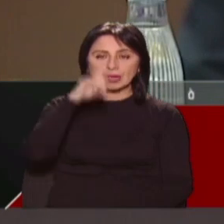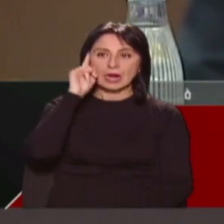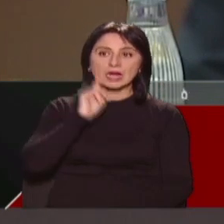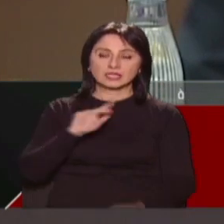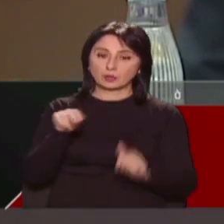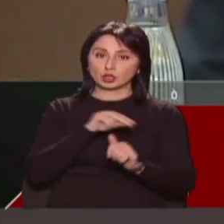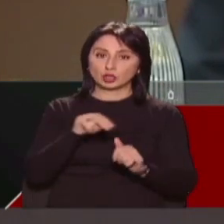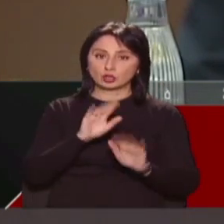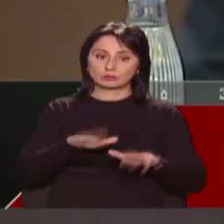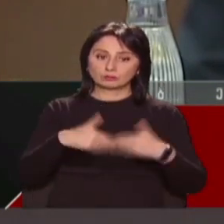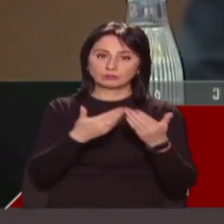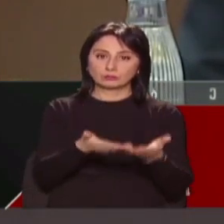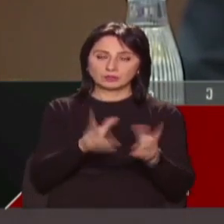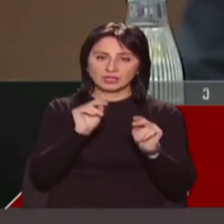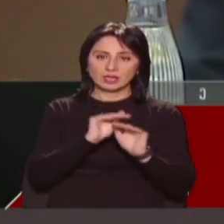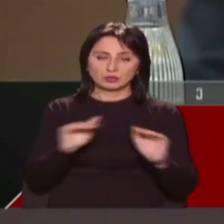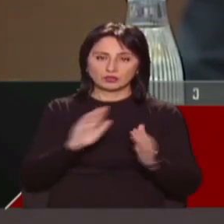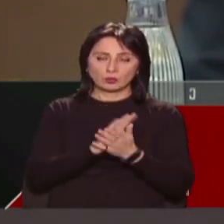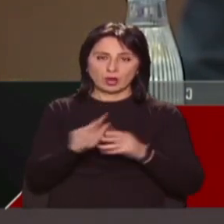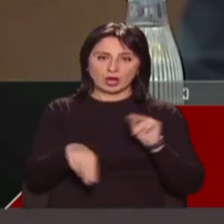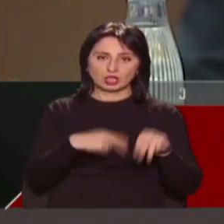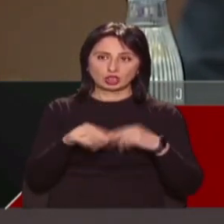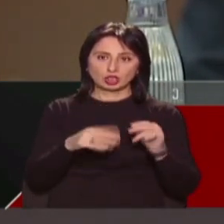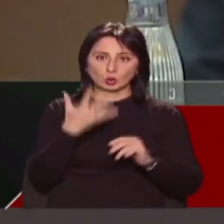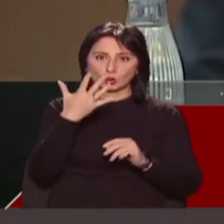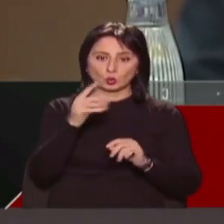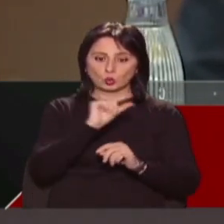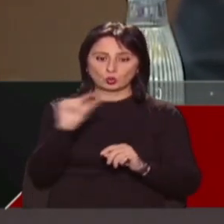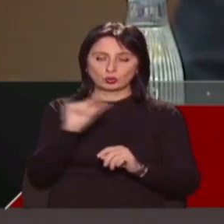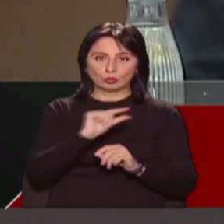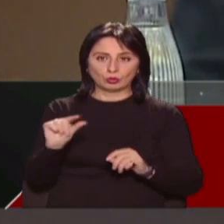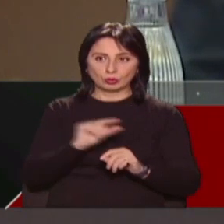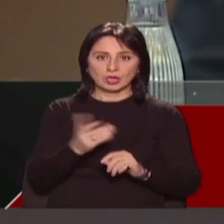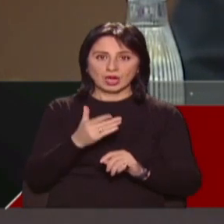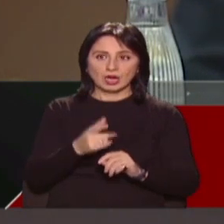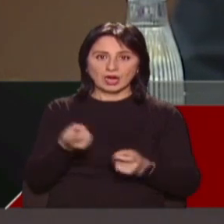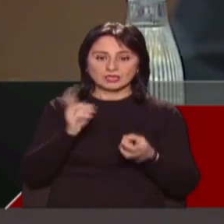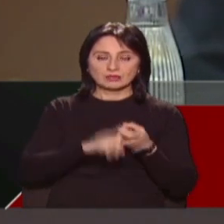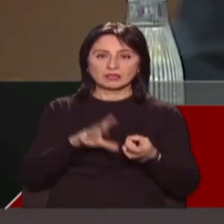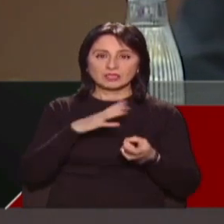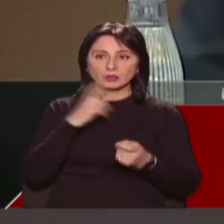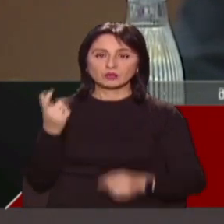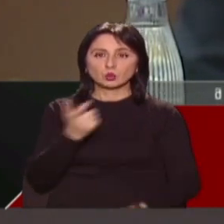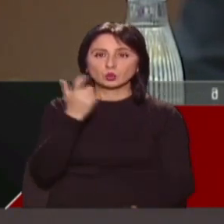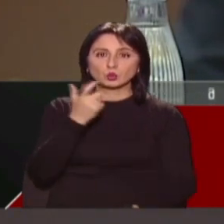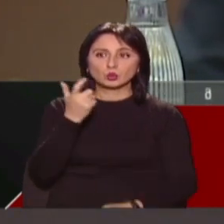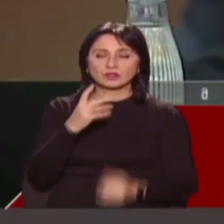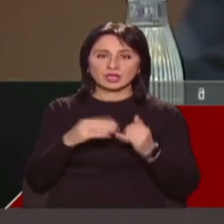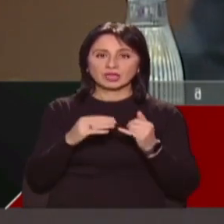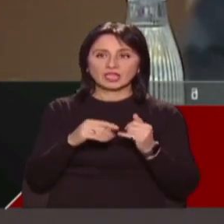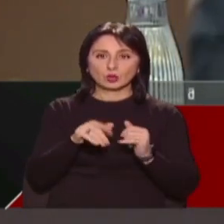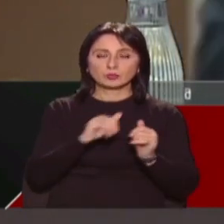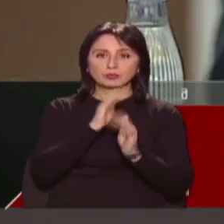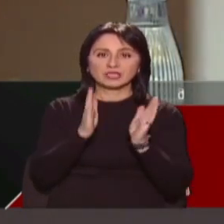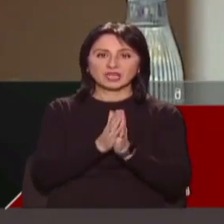Azerbaijan ma somkhets tsarudgina samshvidobo khelshekrulebis khuti dziritadi printsipi, romelits dapudznebulia suverenitetis da